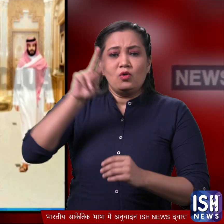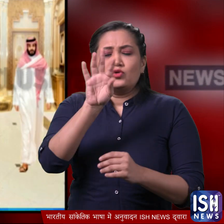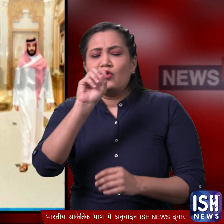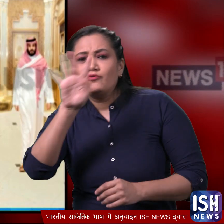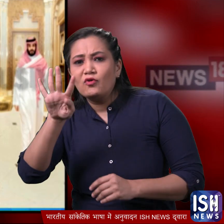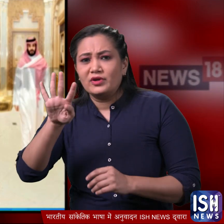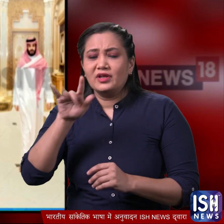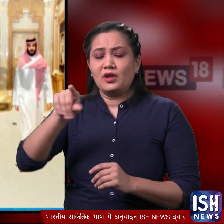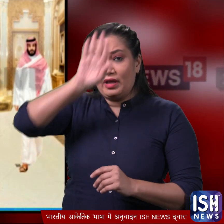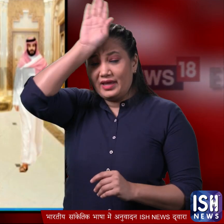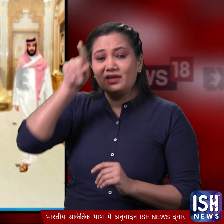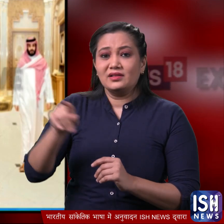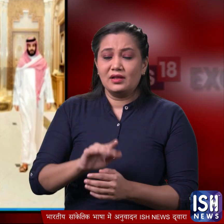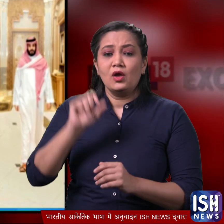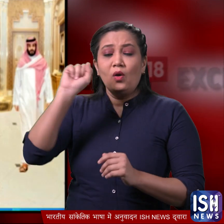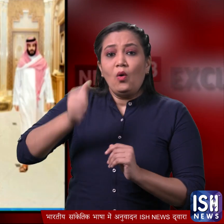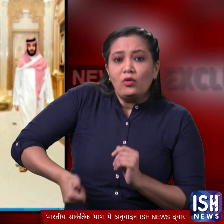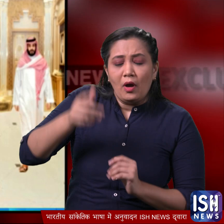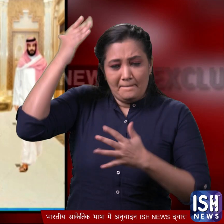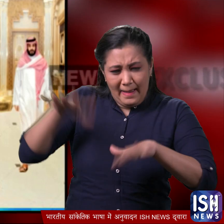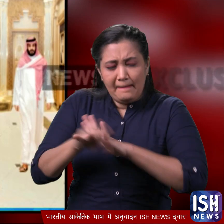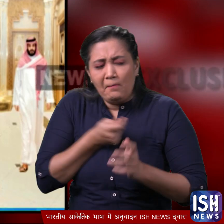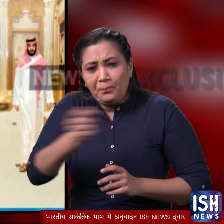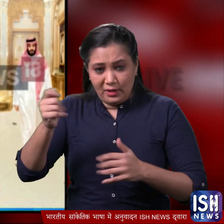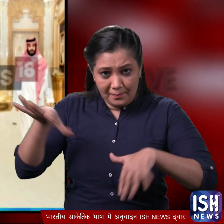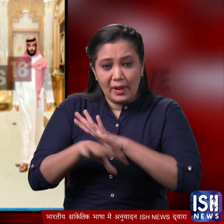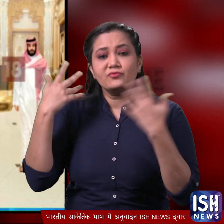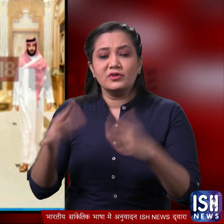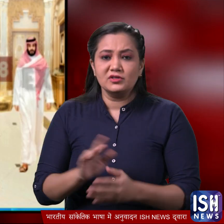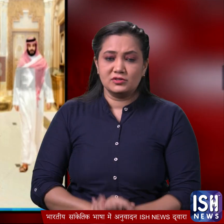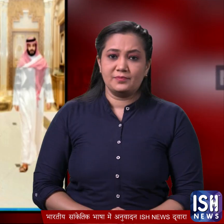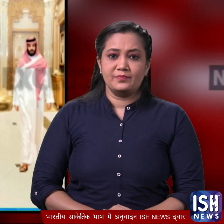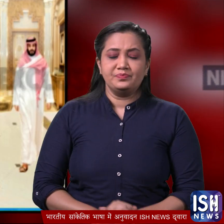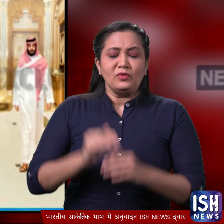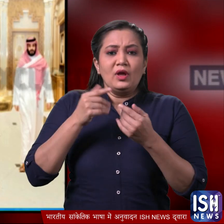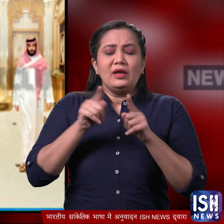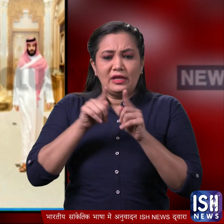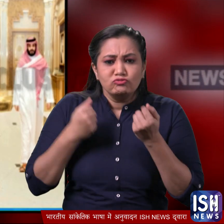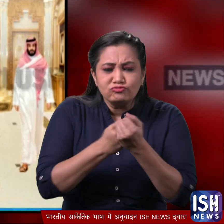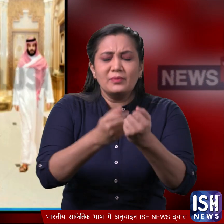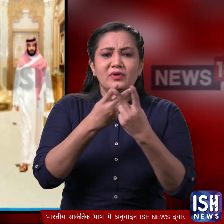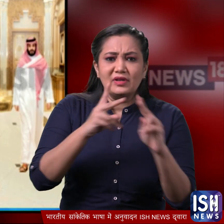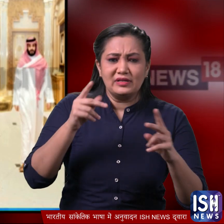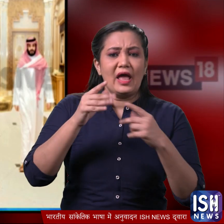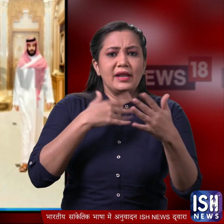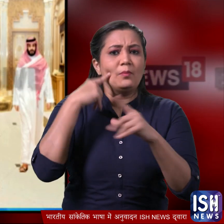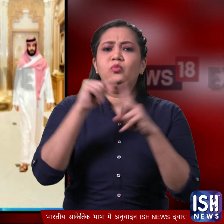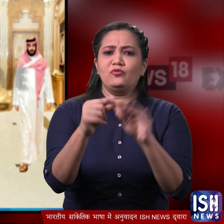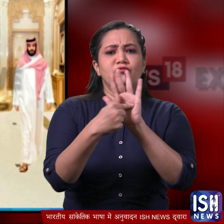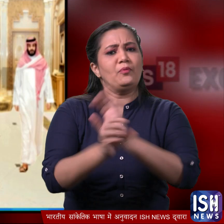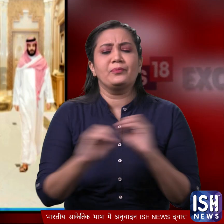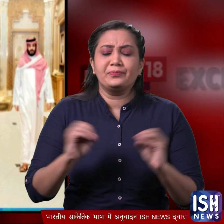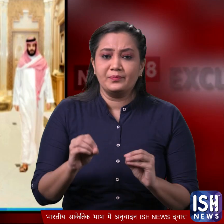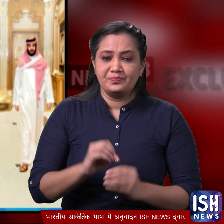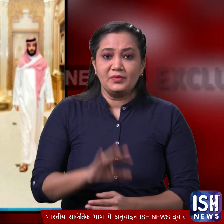लिए 2014 में सऊदी अरब के किंग शाह अब्दुल्ला की हत्या करवाना चाहते थे। हालांकि अपने इस दावे के समर्थन में साद अल जाबरी ने